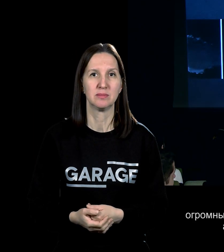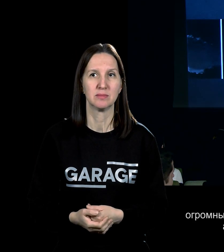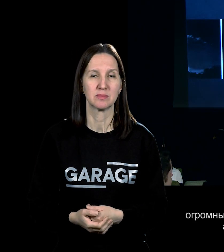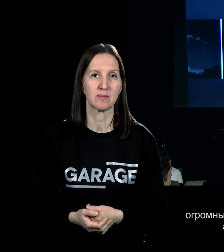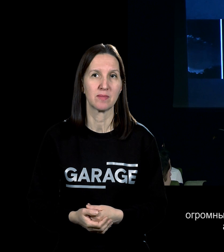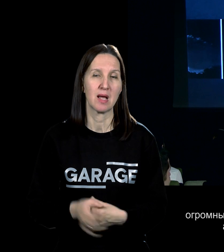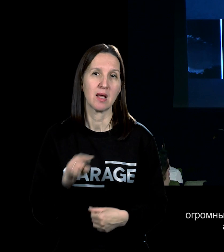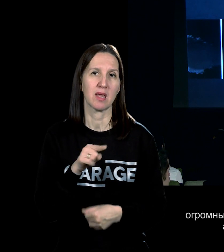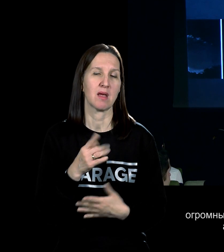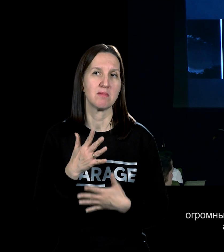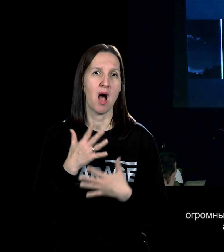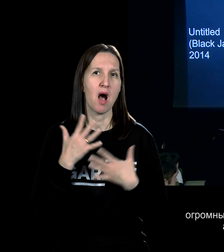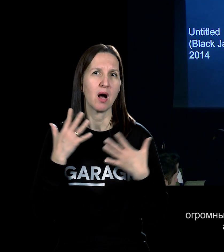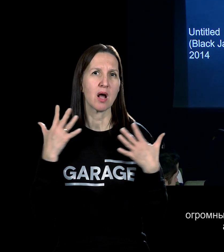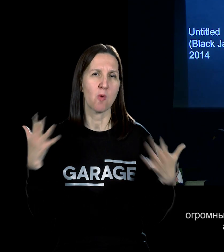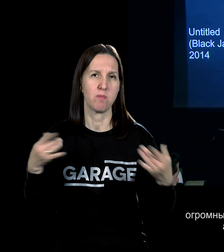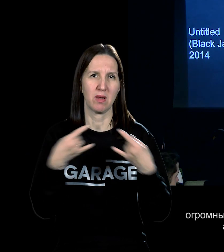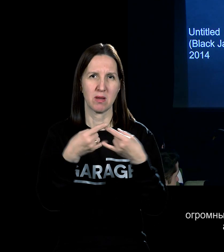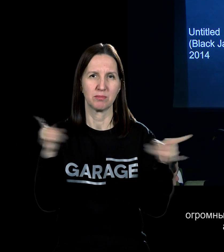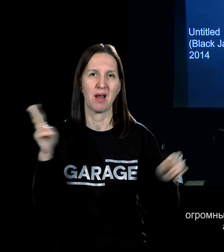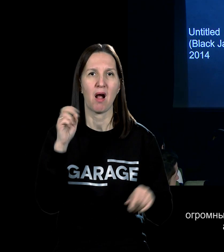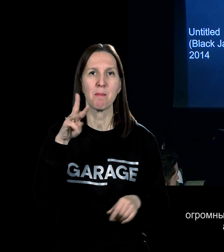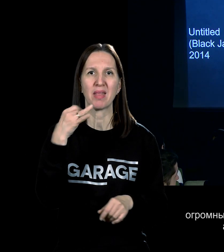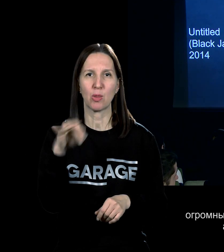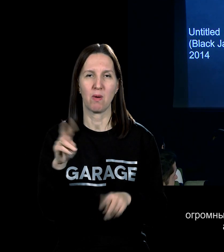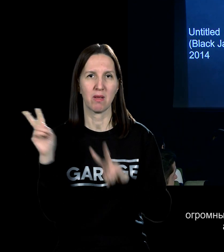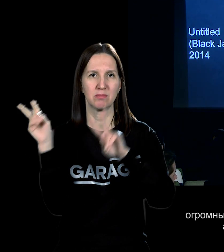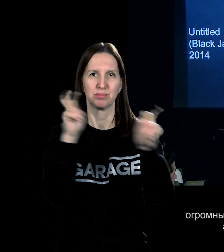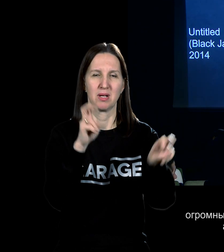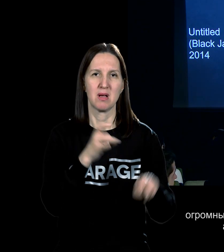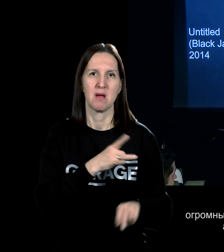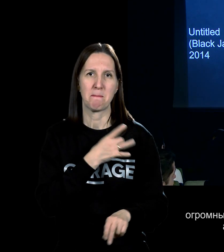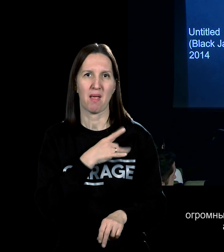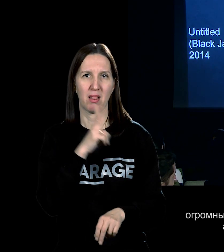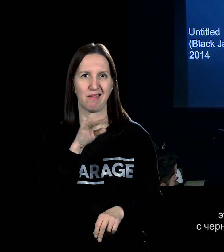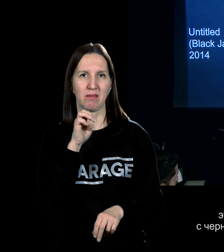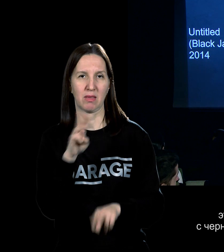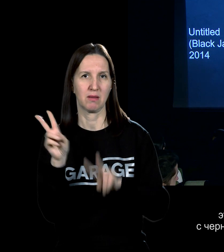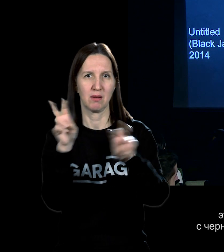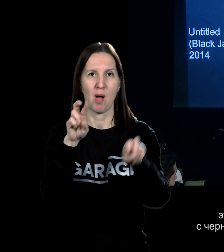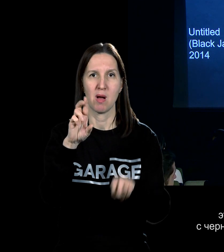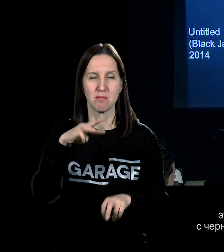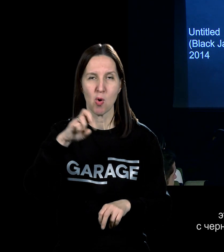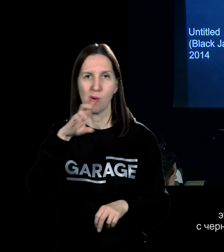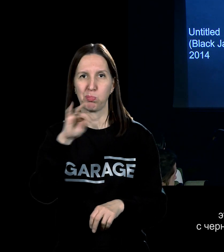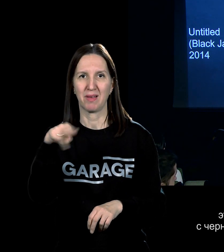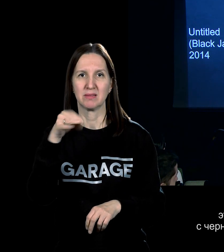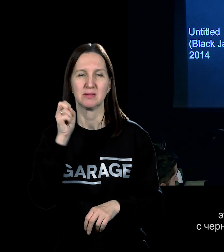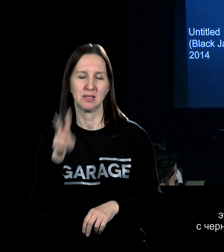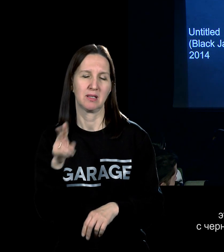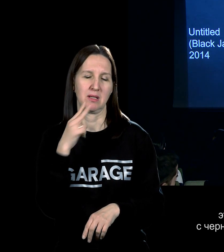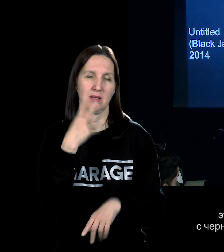белым китом Моби Диком, и где одна из самых душераздирающих картин – это фотография, сделанная